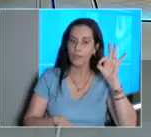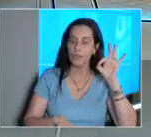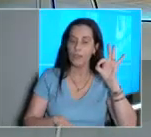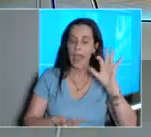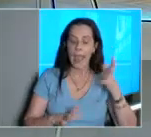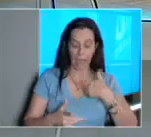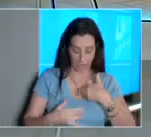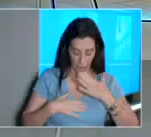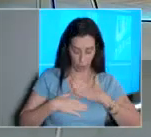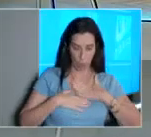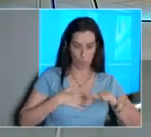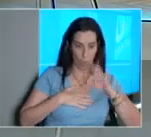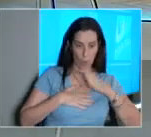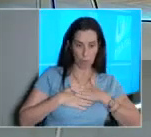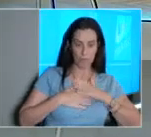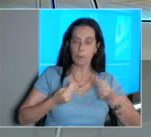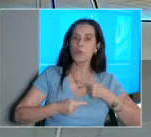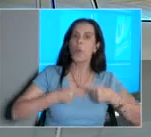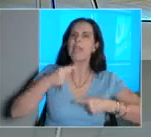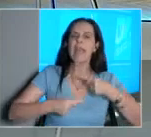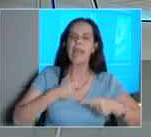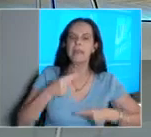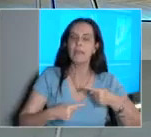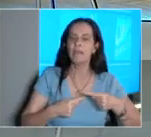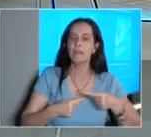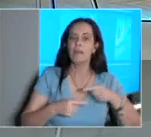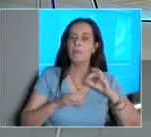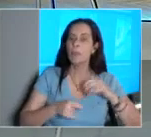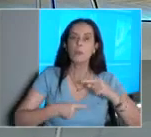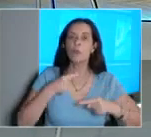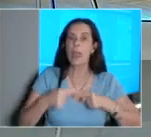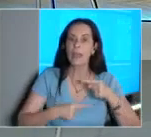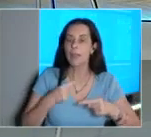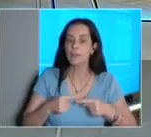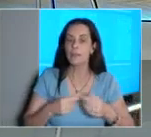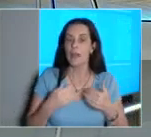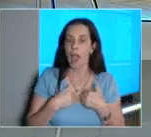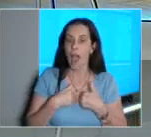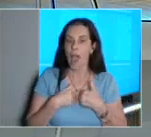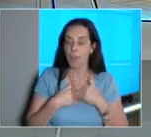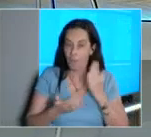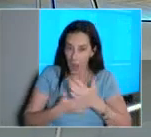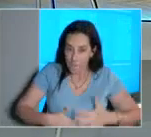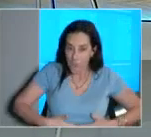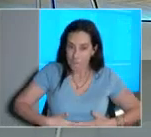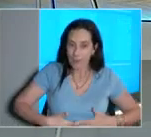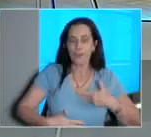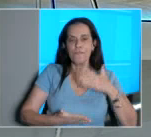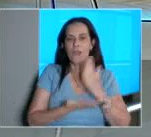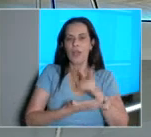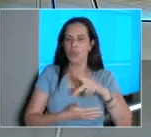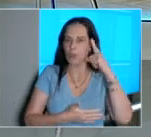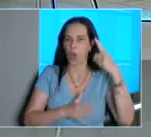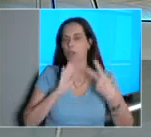שדפוסי ההצבעה שלנו הם לפעמים גנטיים, זאת אומרת, כבר באים מבטן ולידה. כשאנחנו עוברים בבטן, אנחנו כבר מעצבים